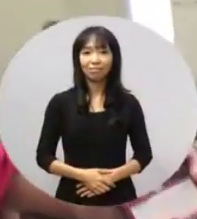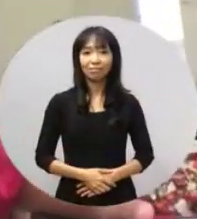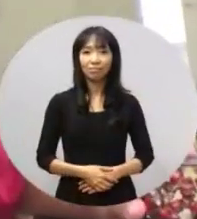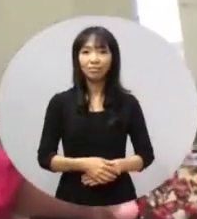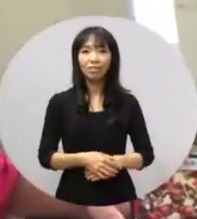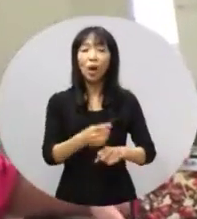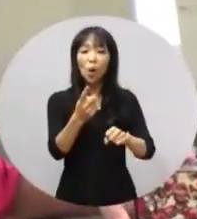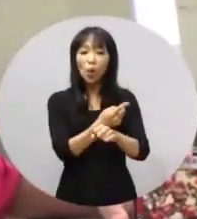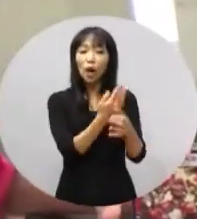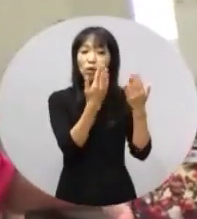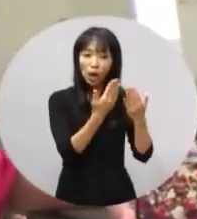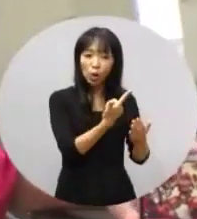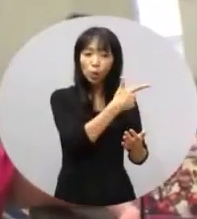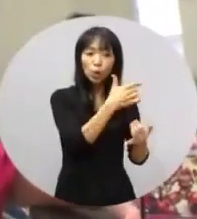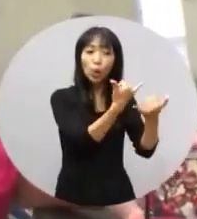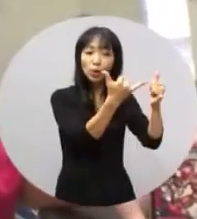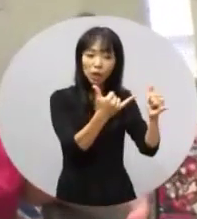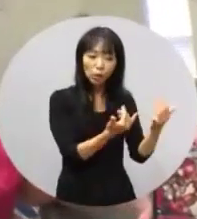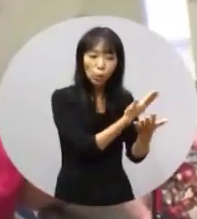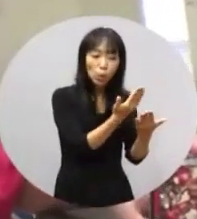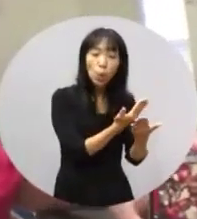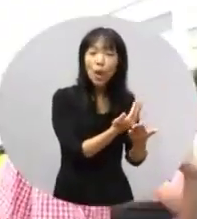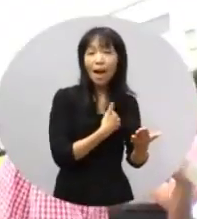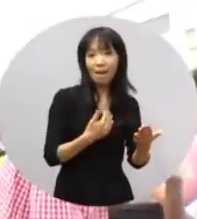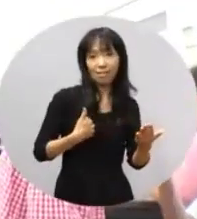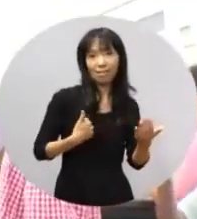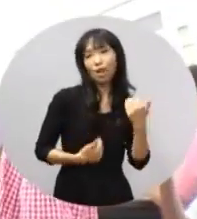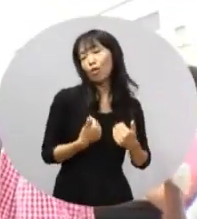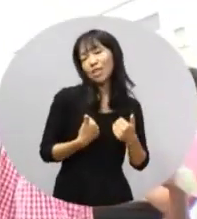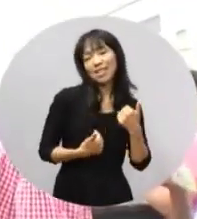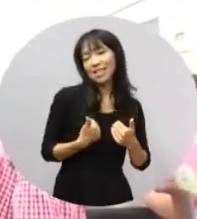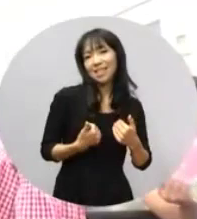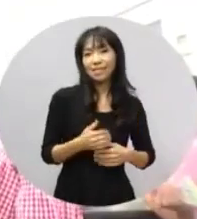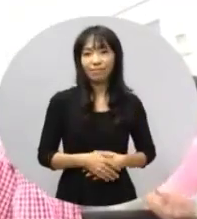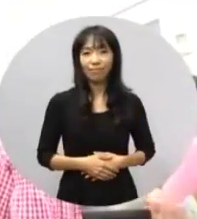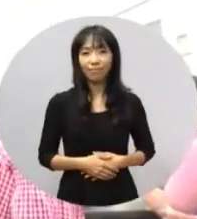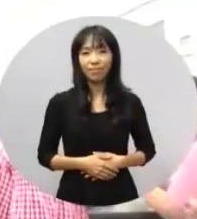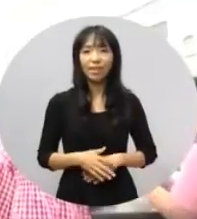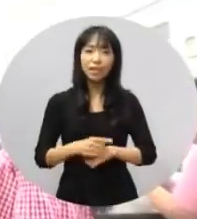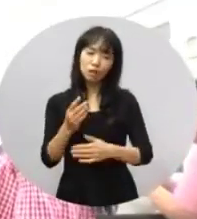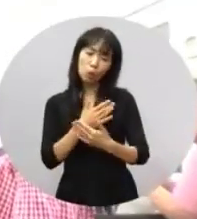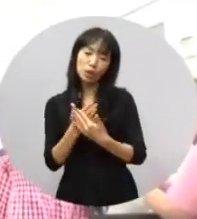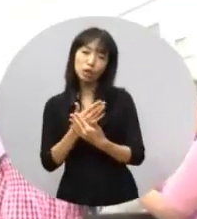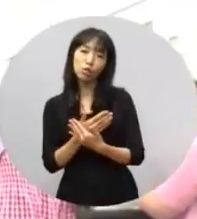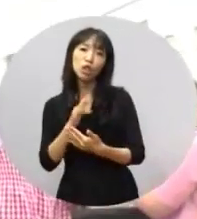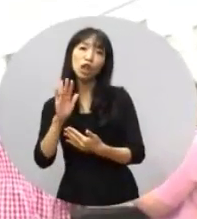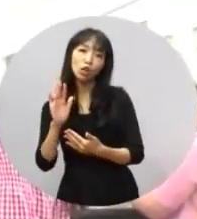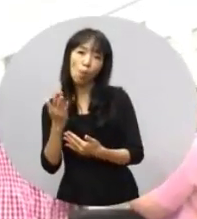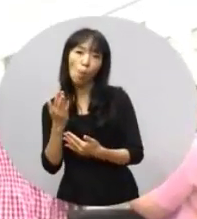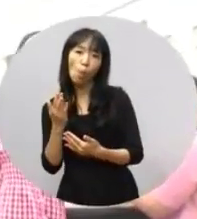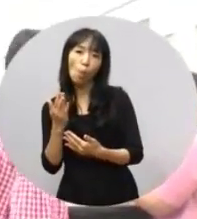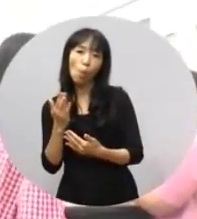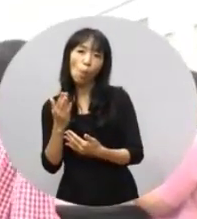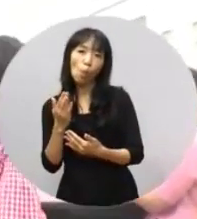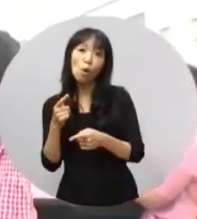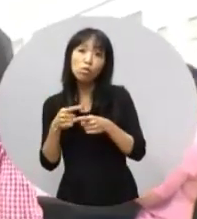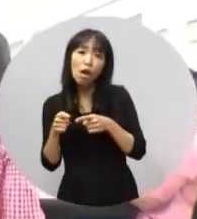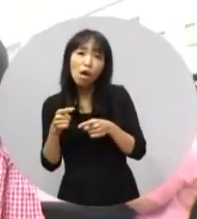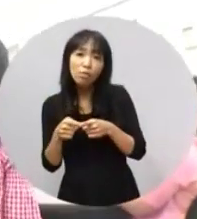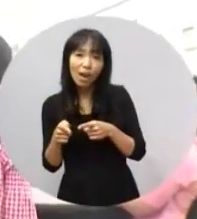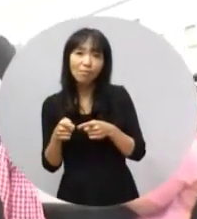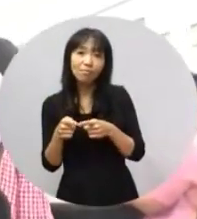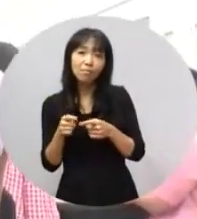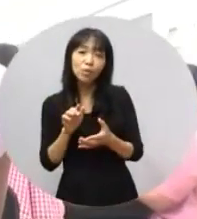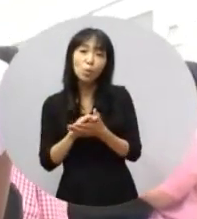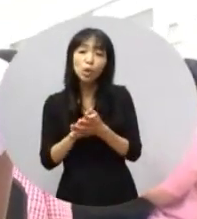からがこのいろんな人と触れ合い店なんか楽し最初はなんか緊張してかけろだんだん